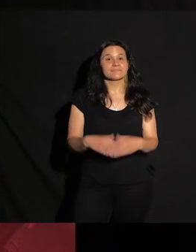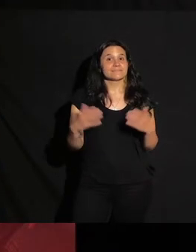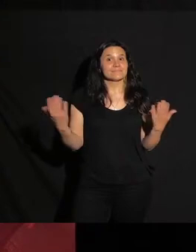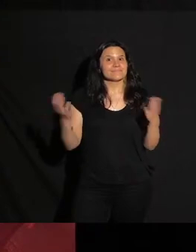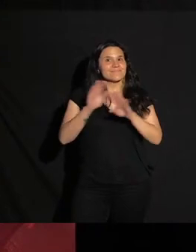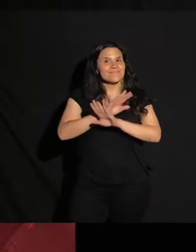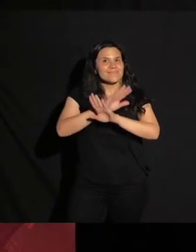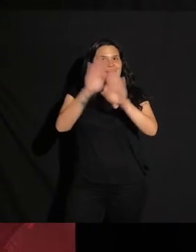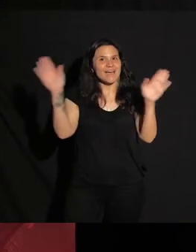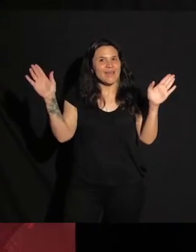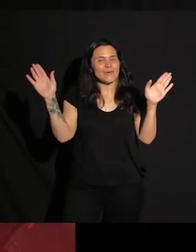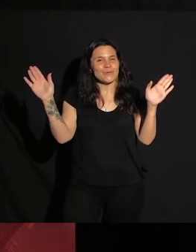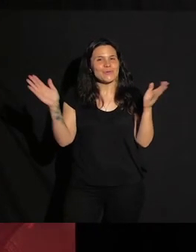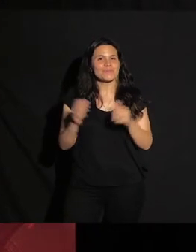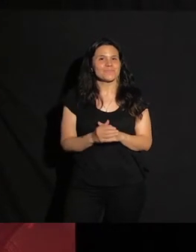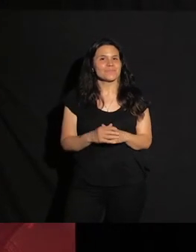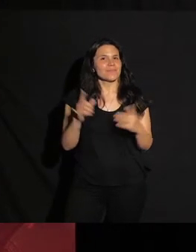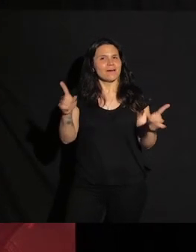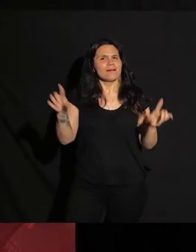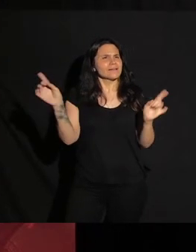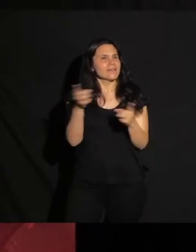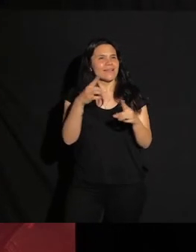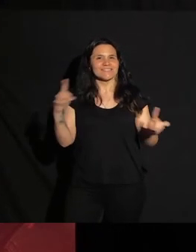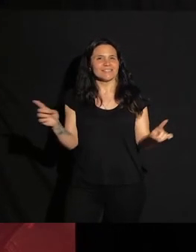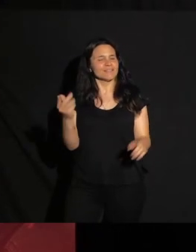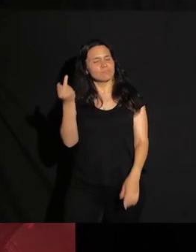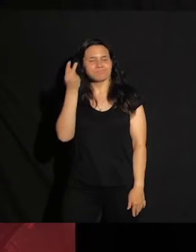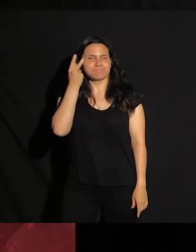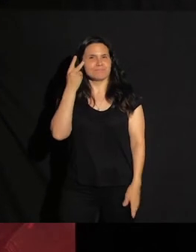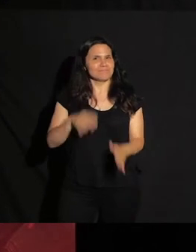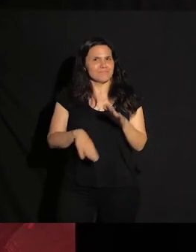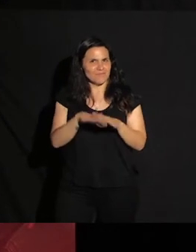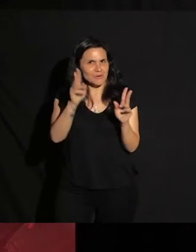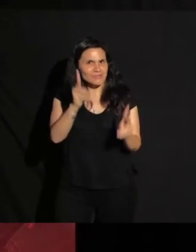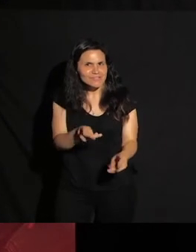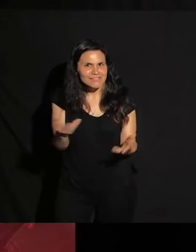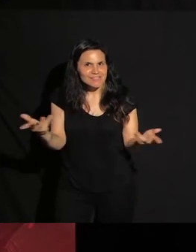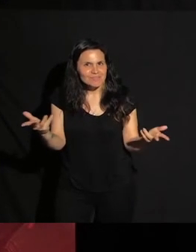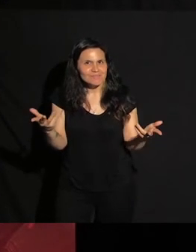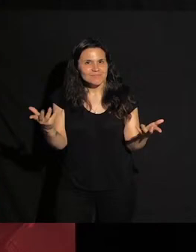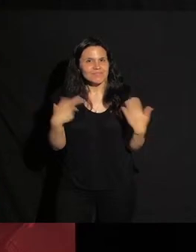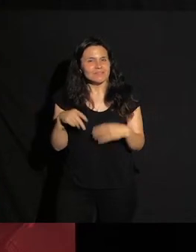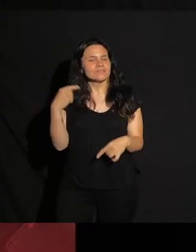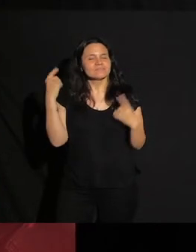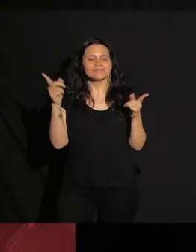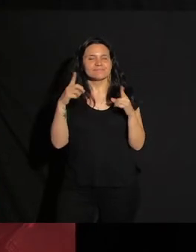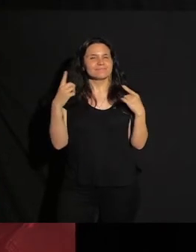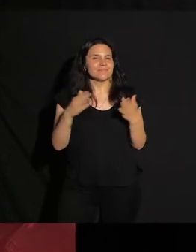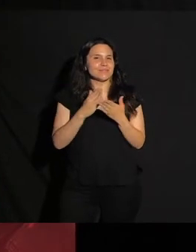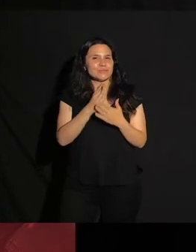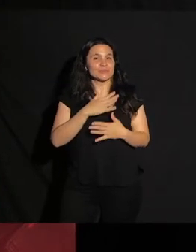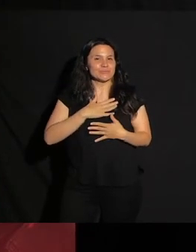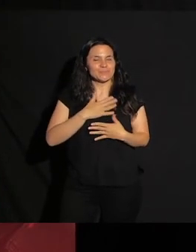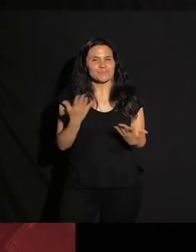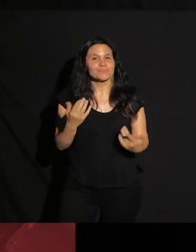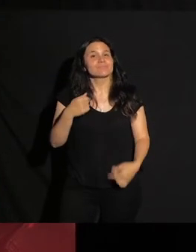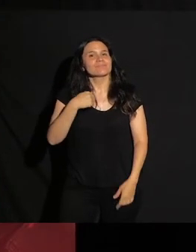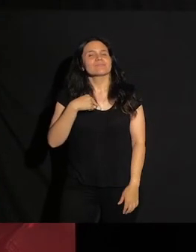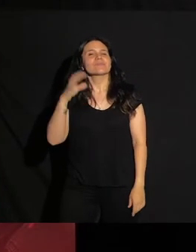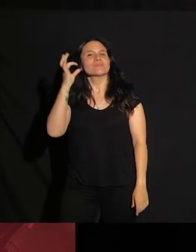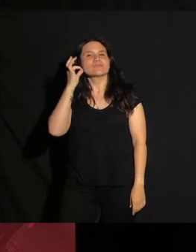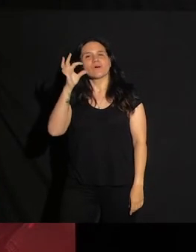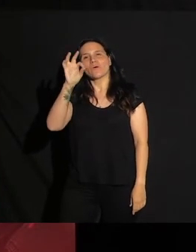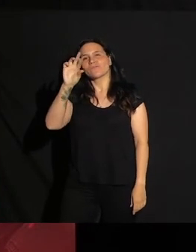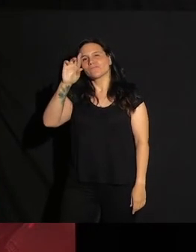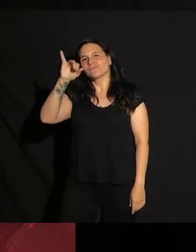Ja, hallo auch von mir. Das ist ein echter Ohrwurm. Geht euch das auch so? Das verfolgt einen immer eine ganze Zeit lang. Ich bin Andrea Friedrichsmeier